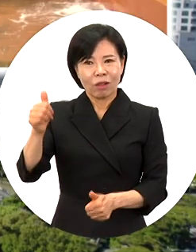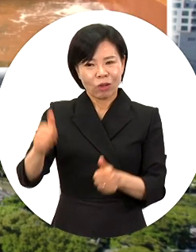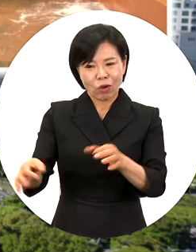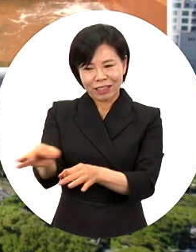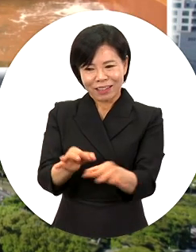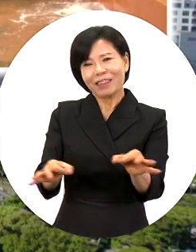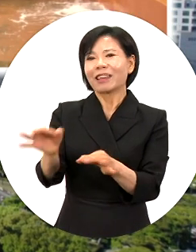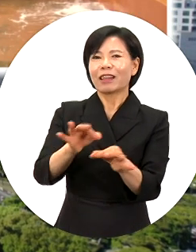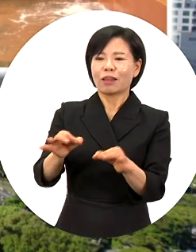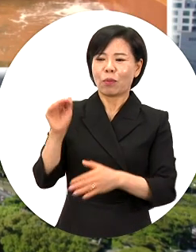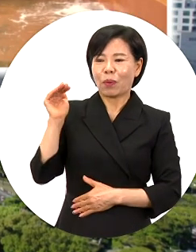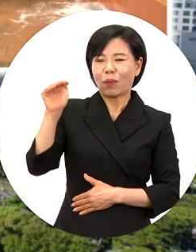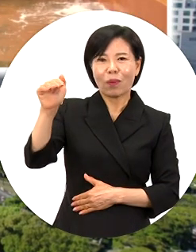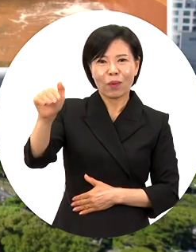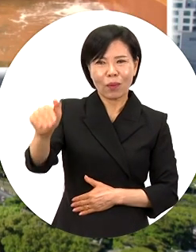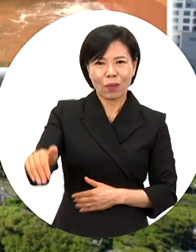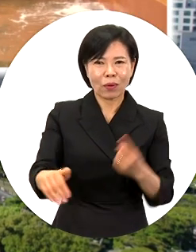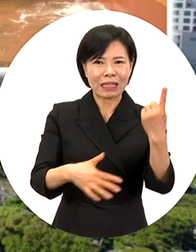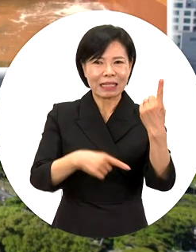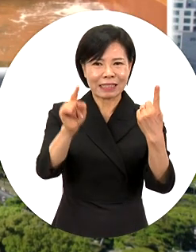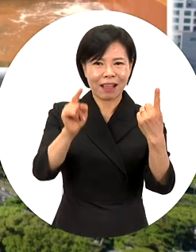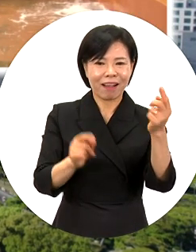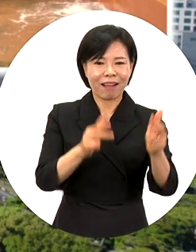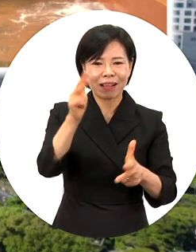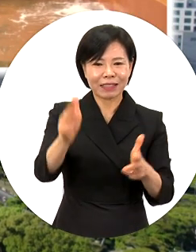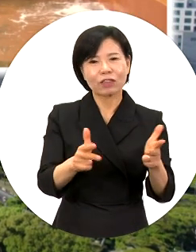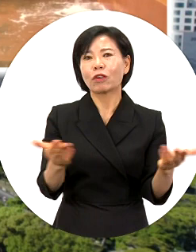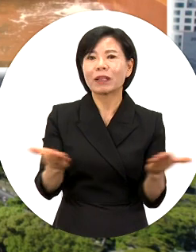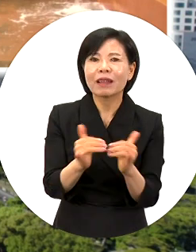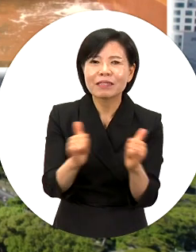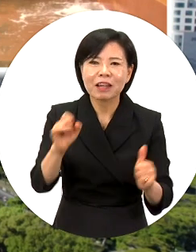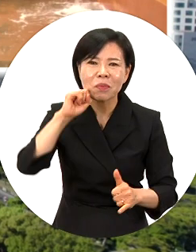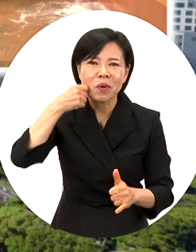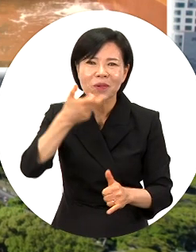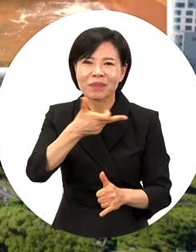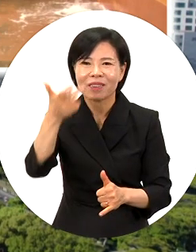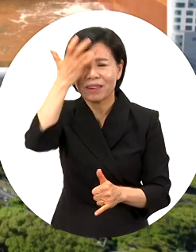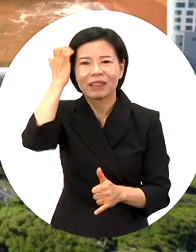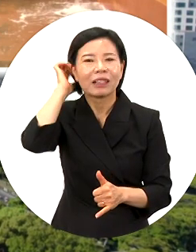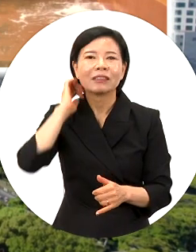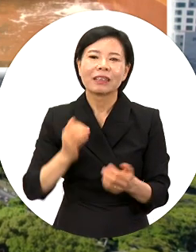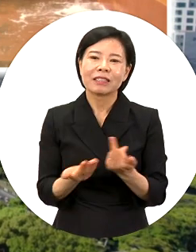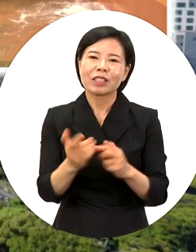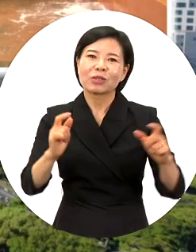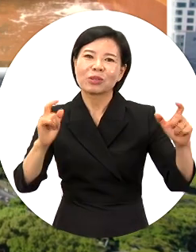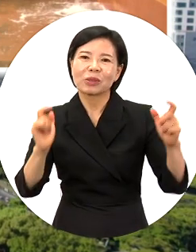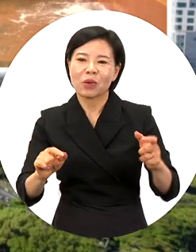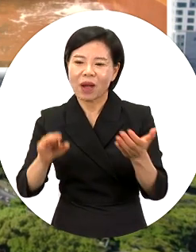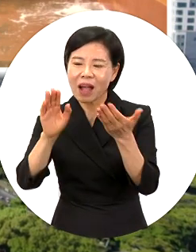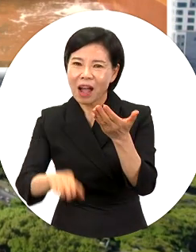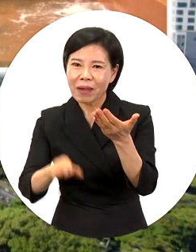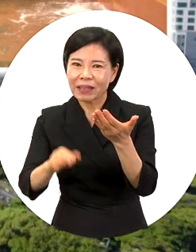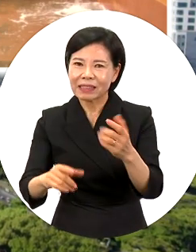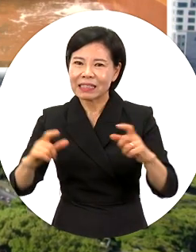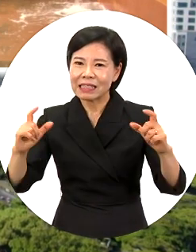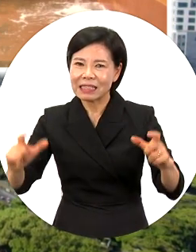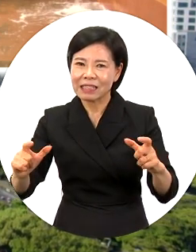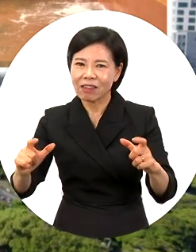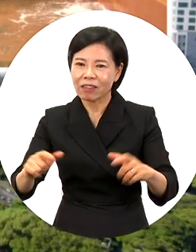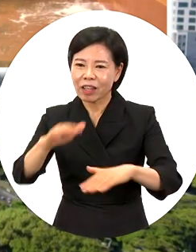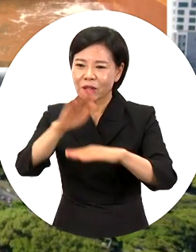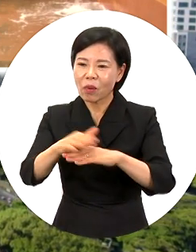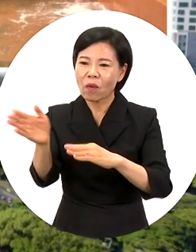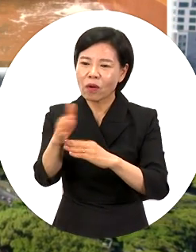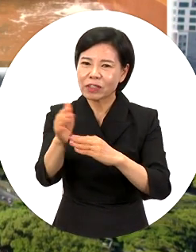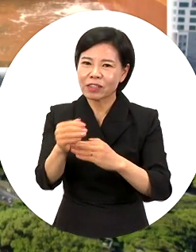최근 경기 침체 상황이 계속되면서 1차 산업 종사자들의 어려움도 커지고 있는데요. 제주도가 하반기 지역